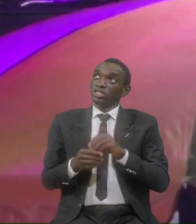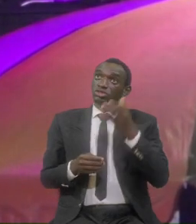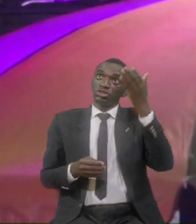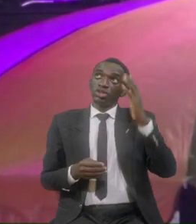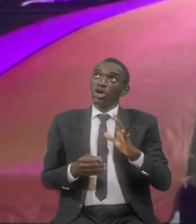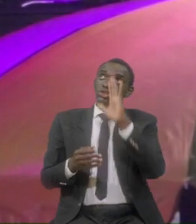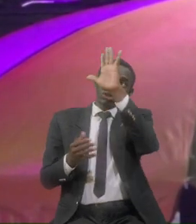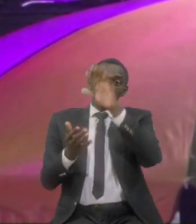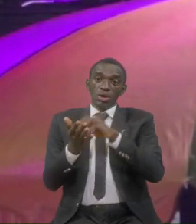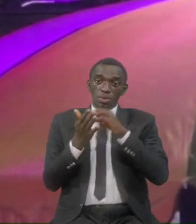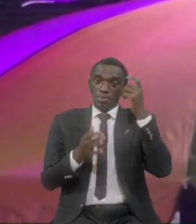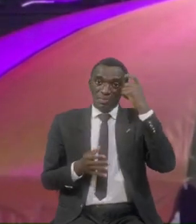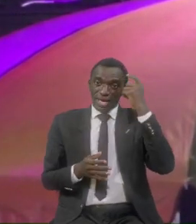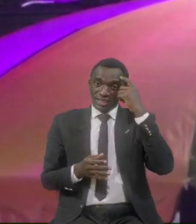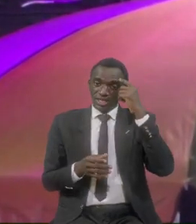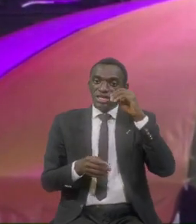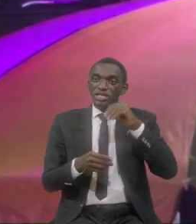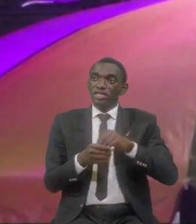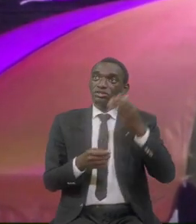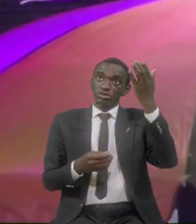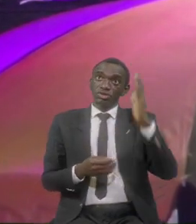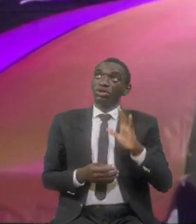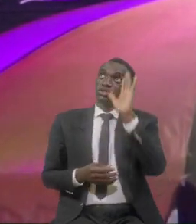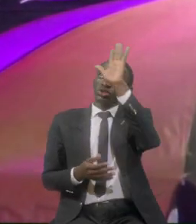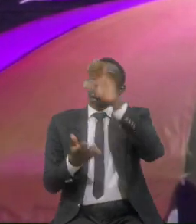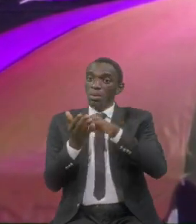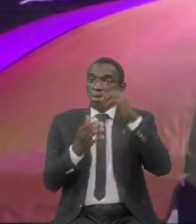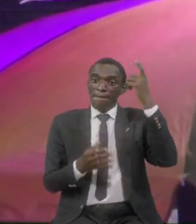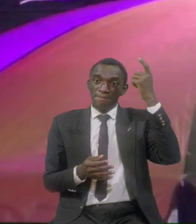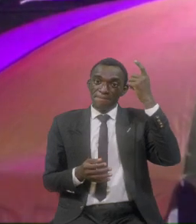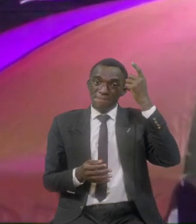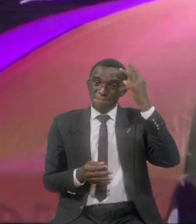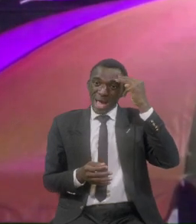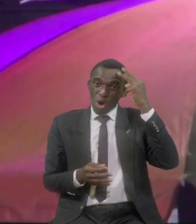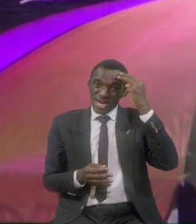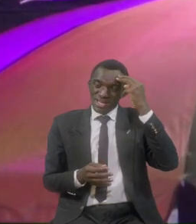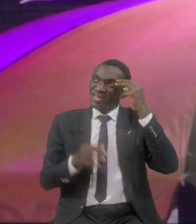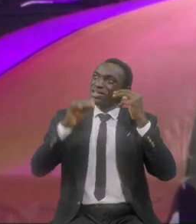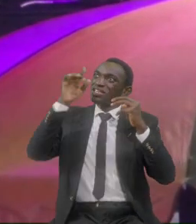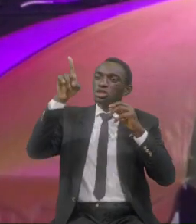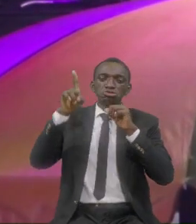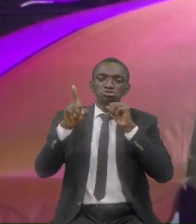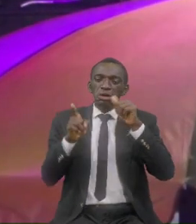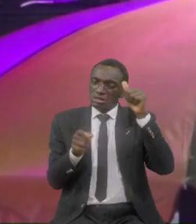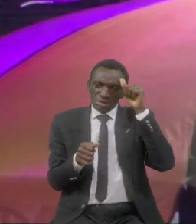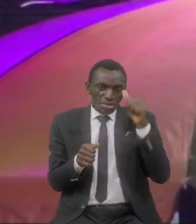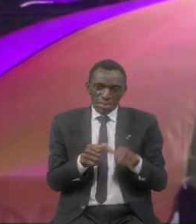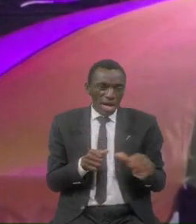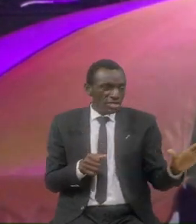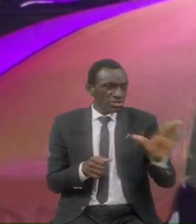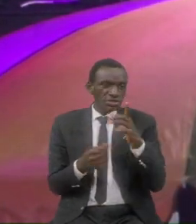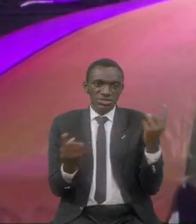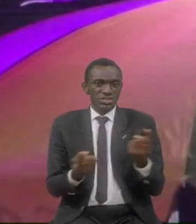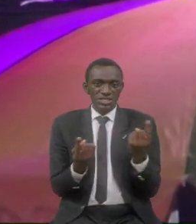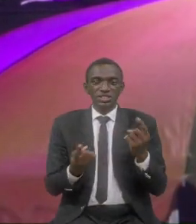in God's own memory. Dito sa memorya sa Dios. There's no remembrance of the sin he has forgiven.